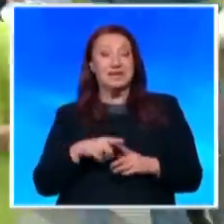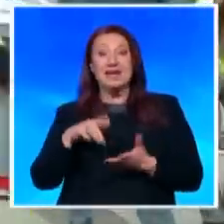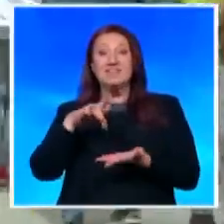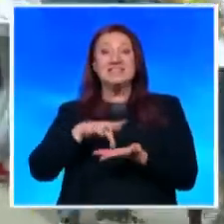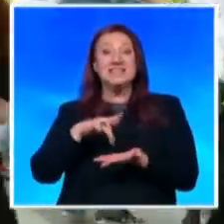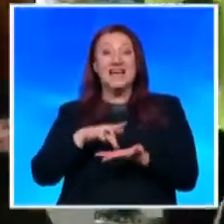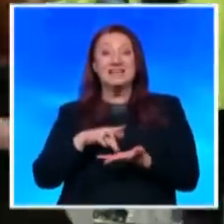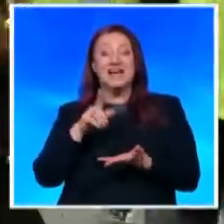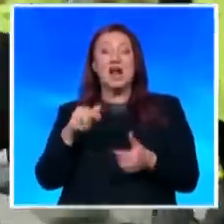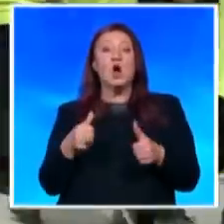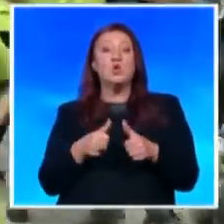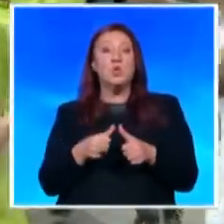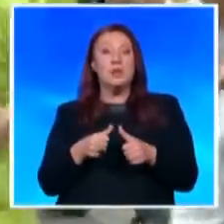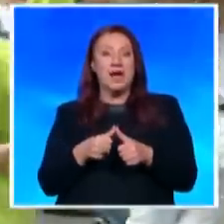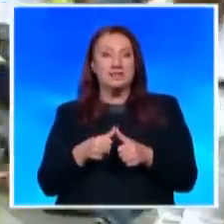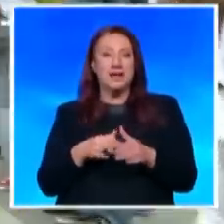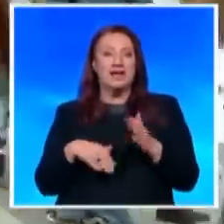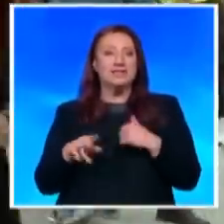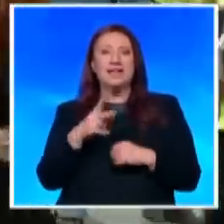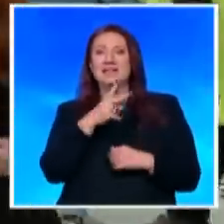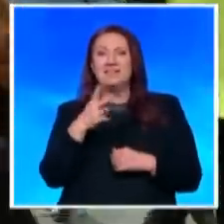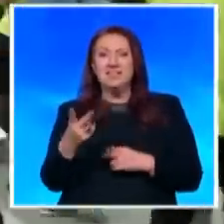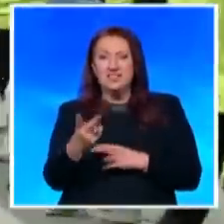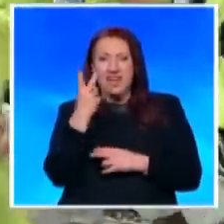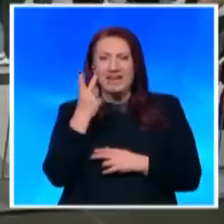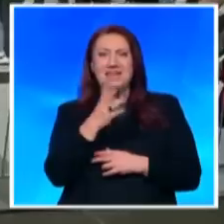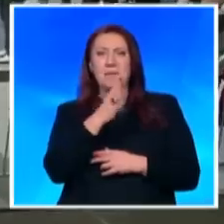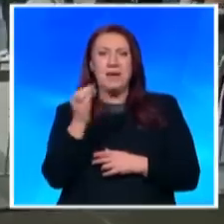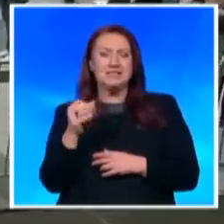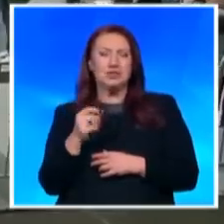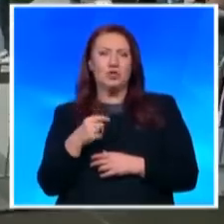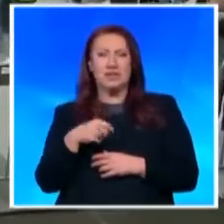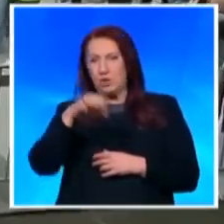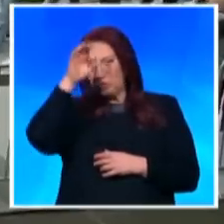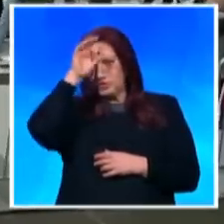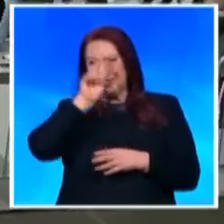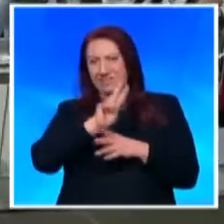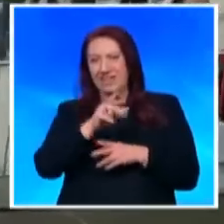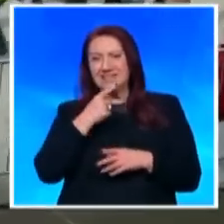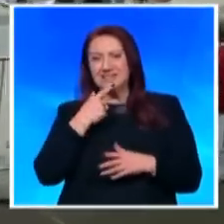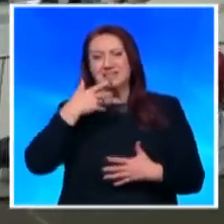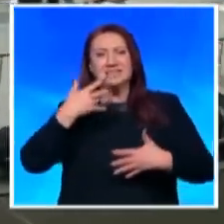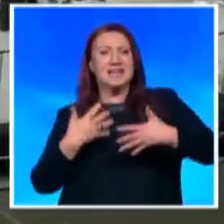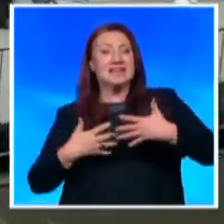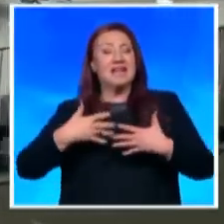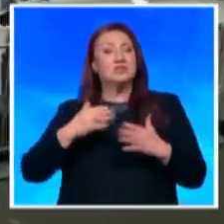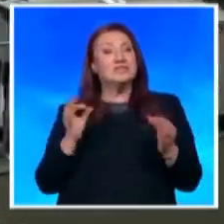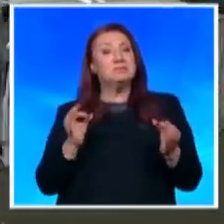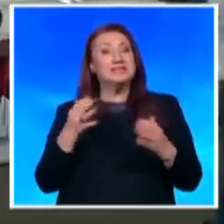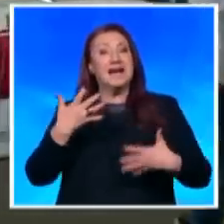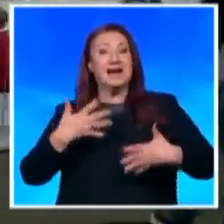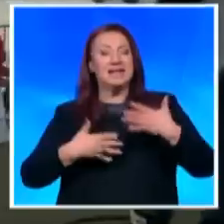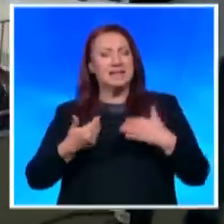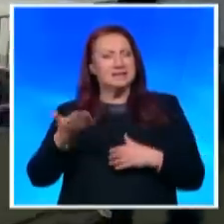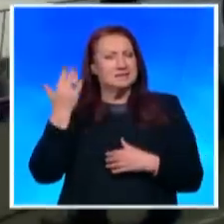над 2500 гимназисти изпълниха валс и кадрил, популярен през 19 век танц. Организацията на